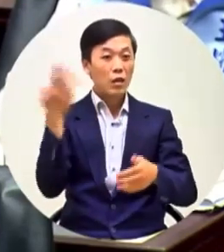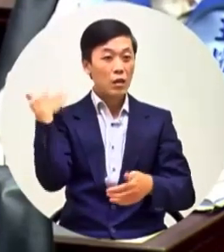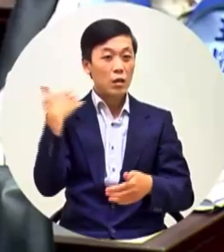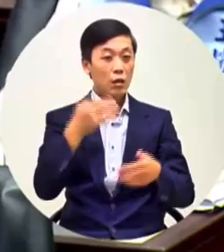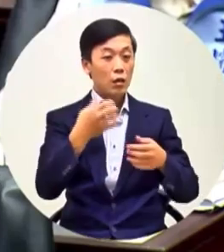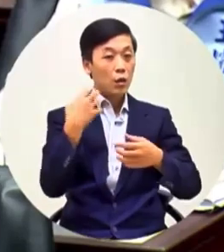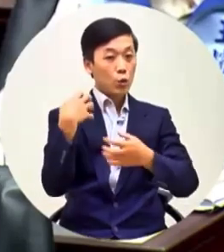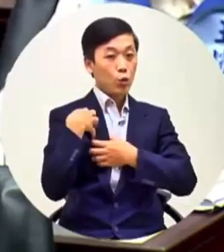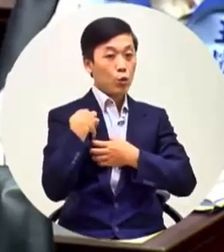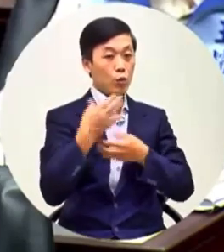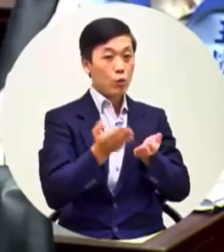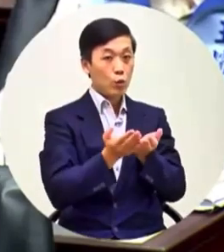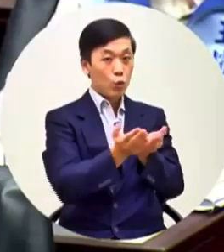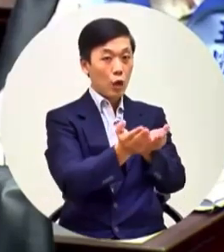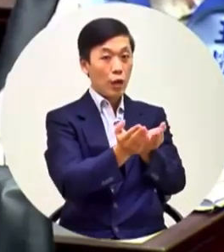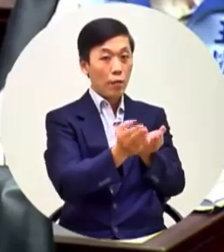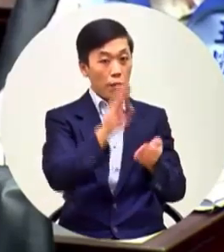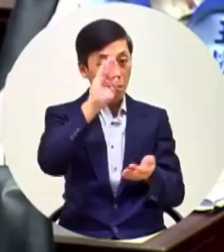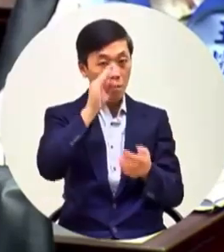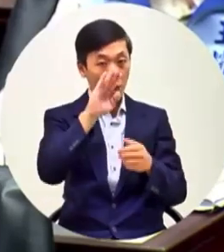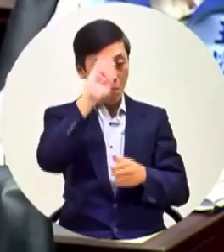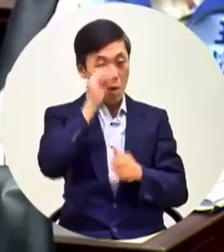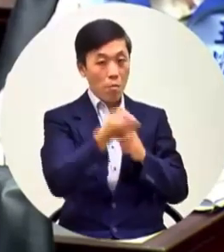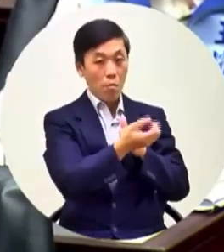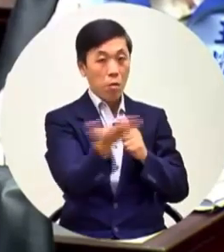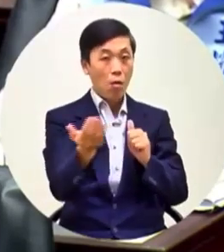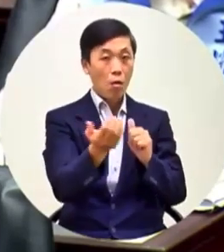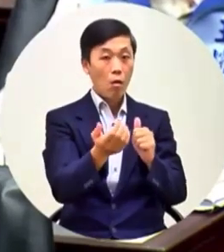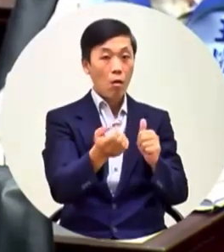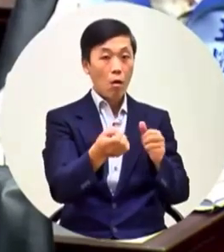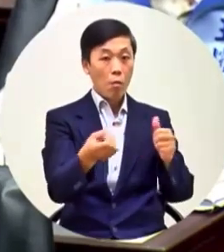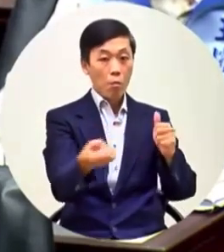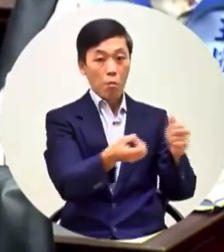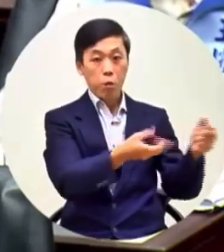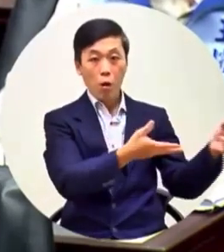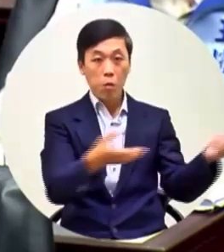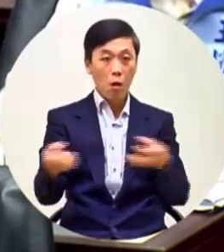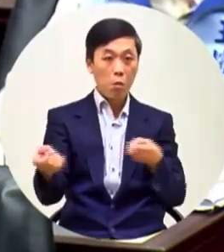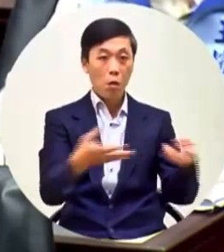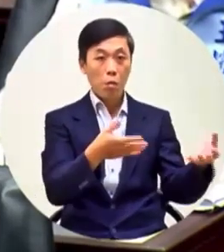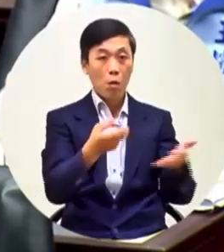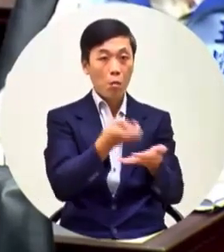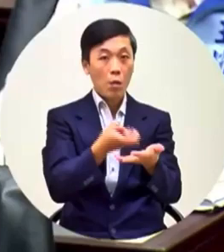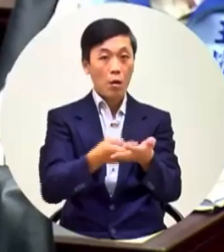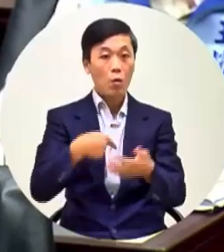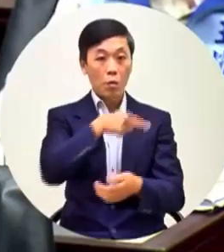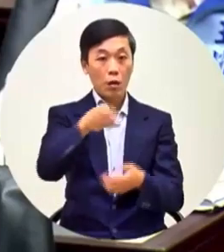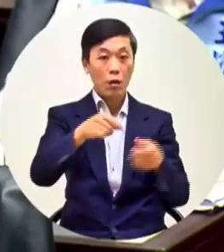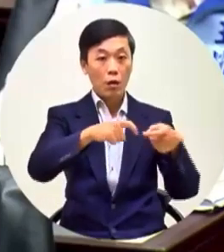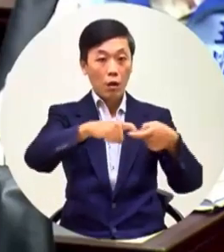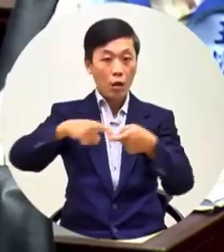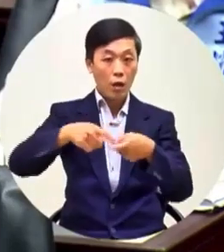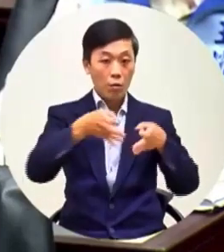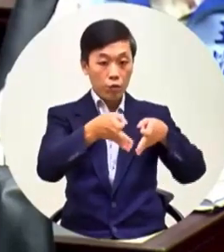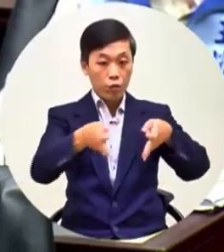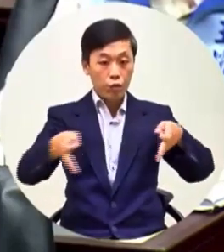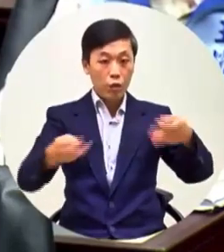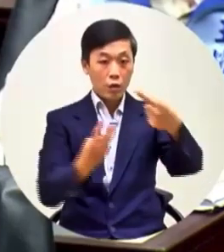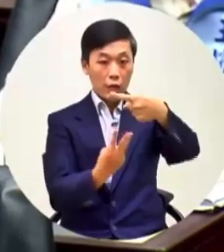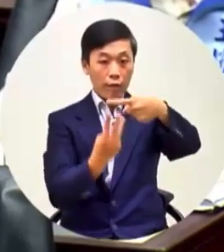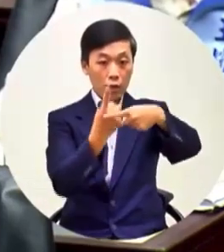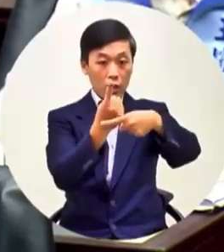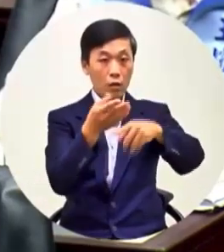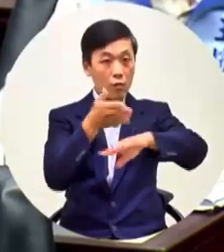这个疫情这么严重，当然我们有联署签名超过三分之一，理当要开临时